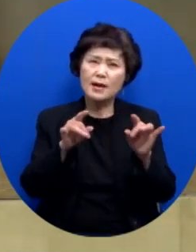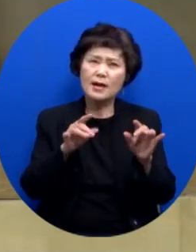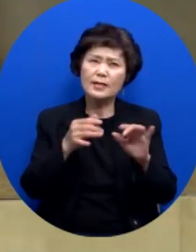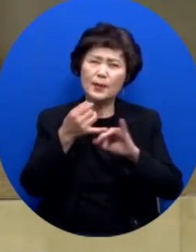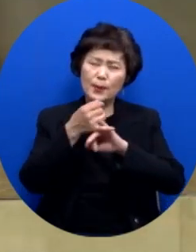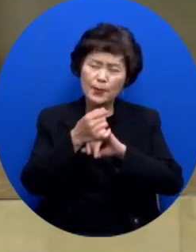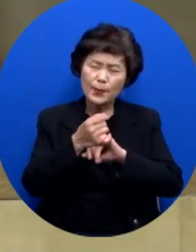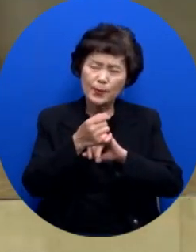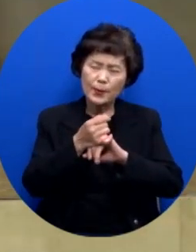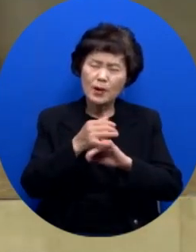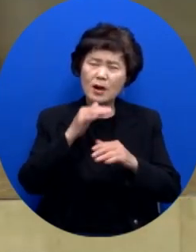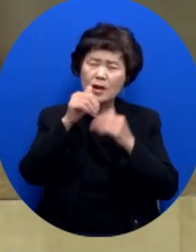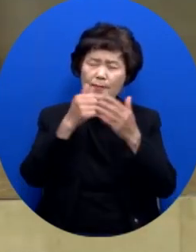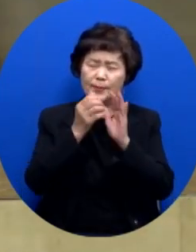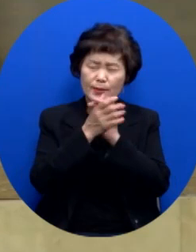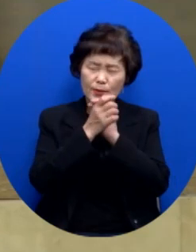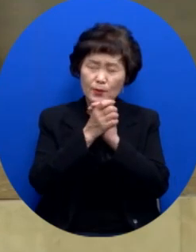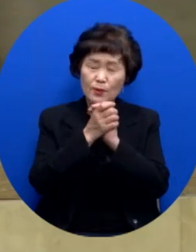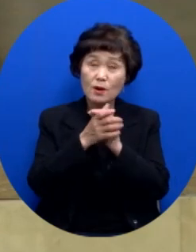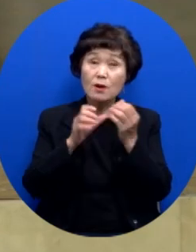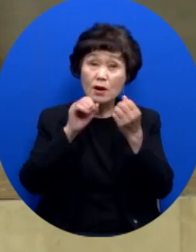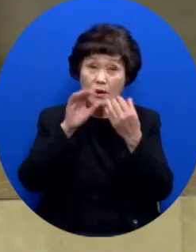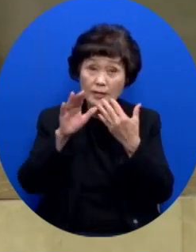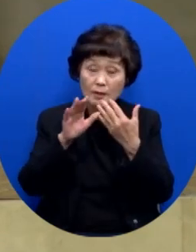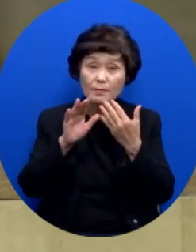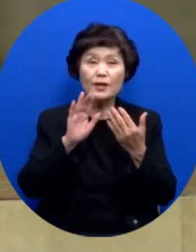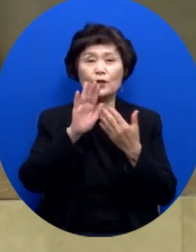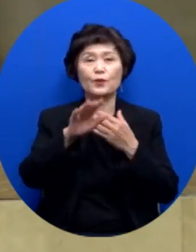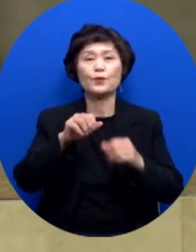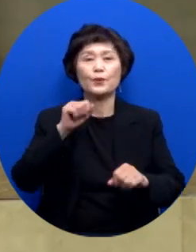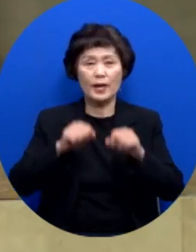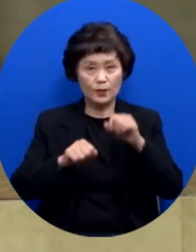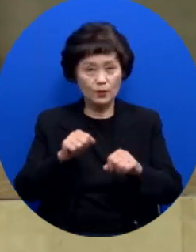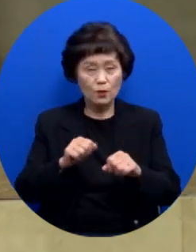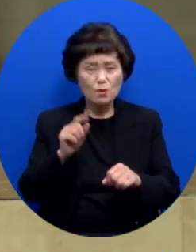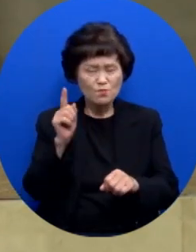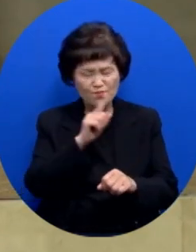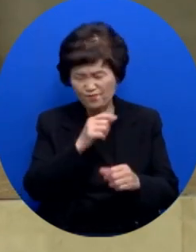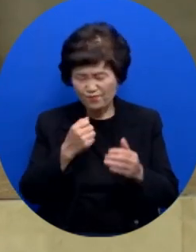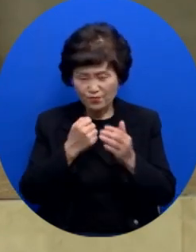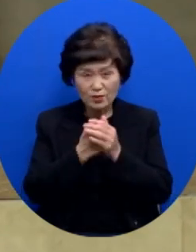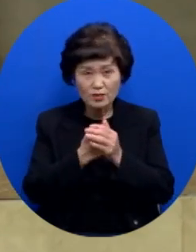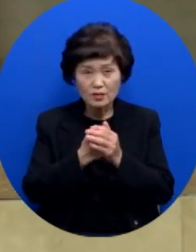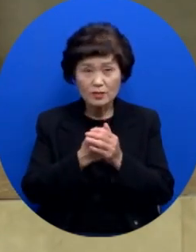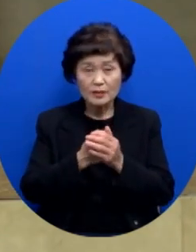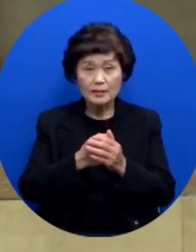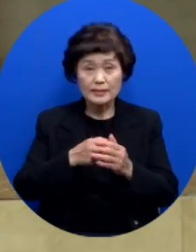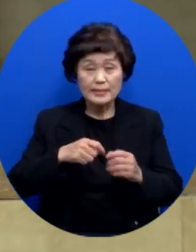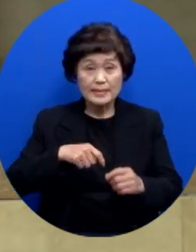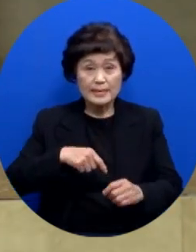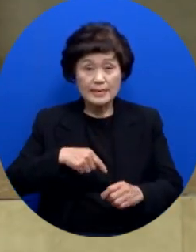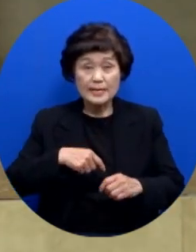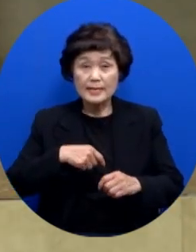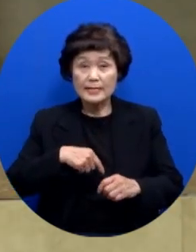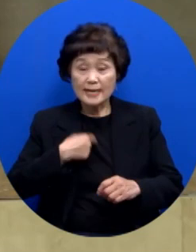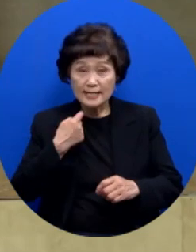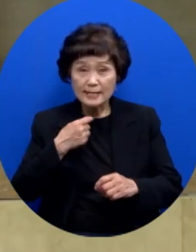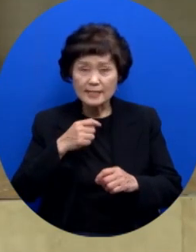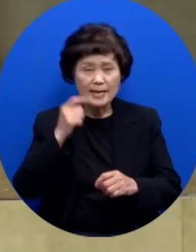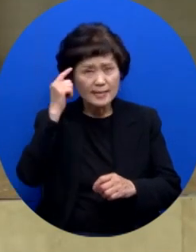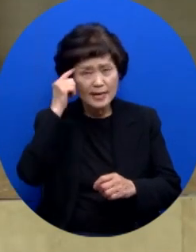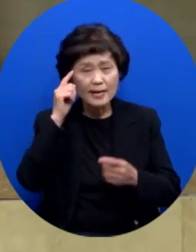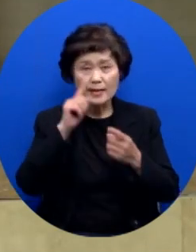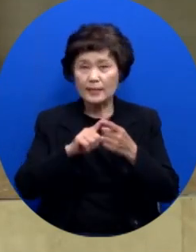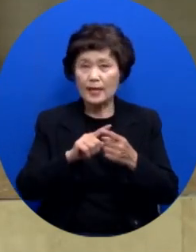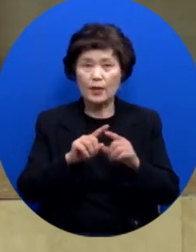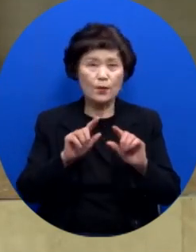반드시 응답받고 행동하는, 어떤 결정이든지 스스로 하지 않고 나는 교육 전도사다